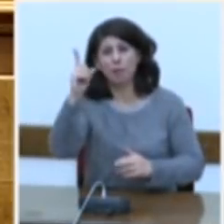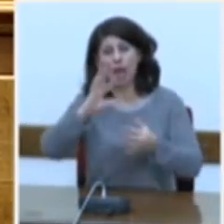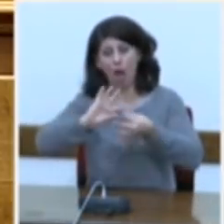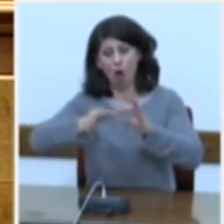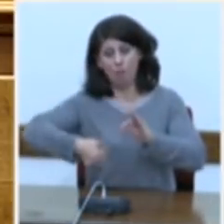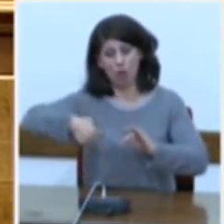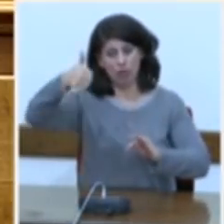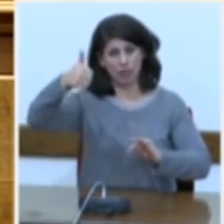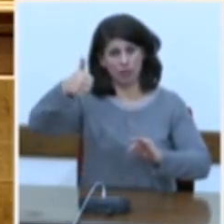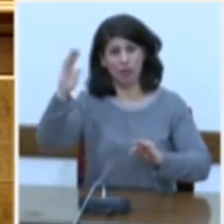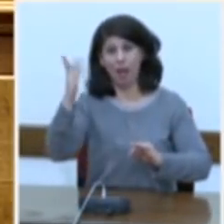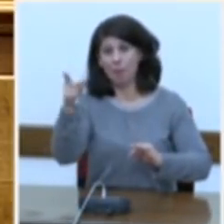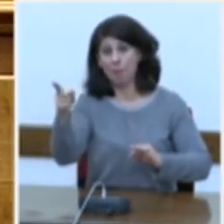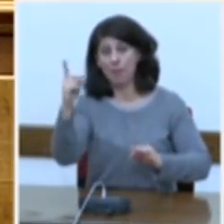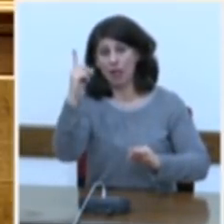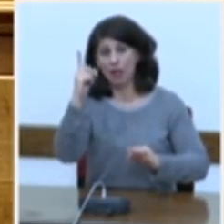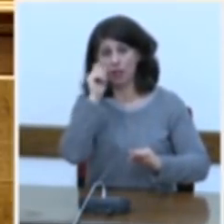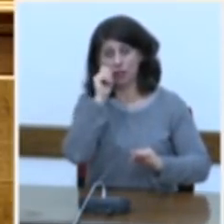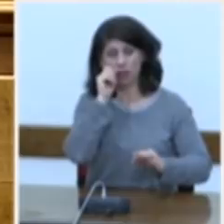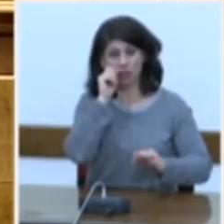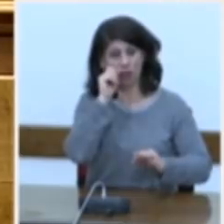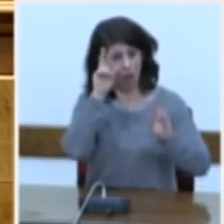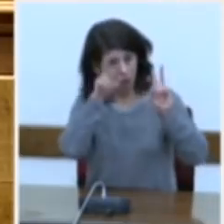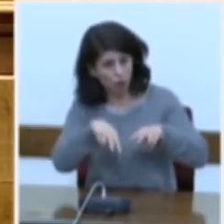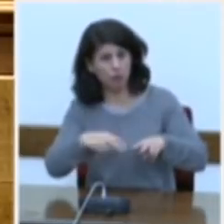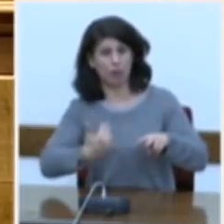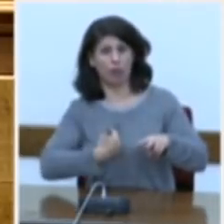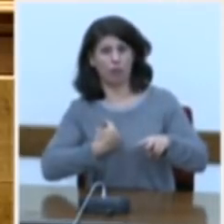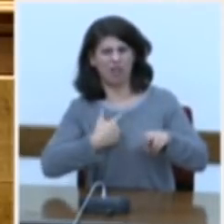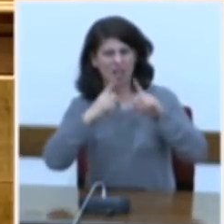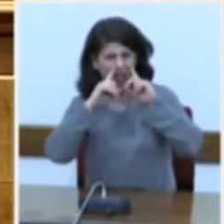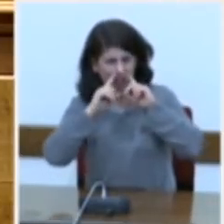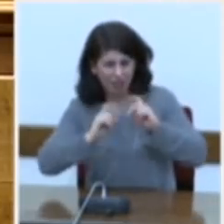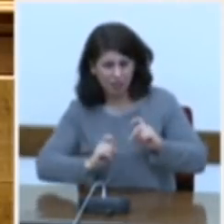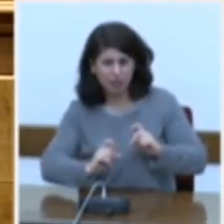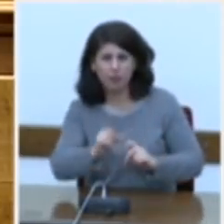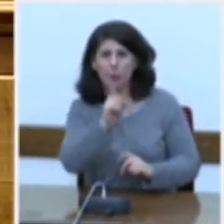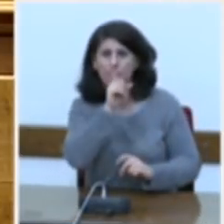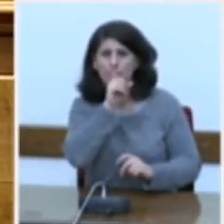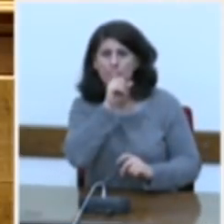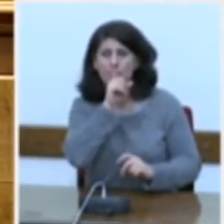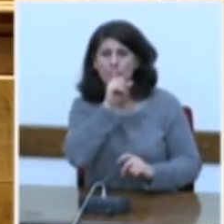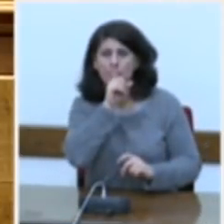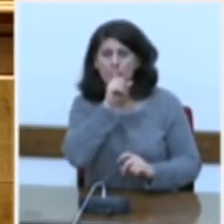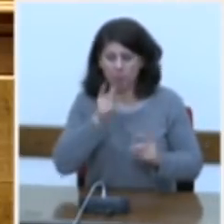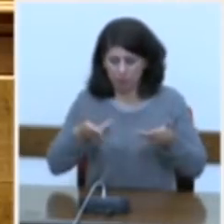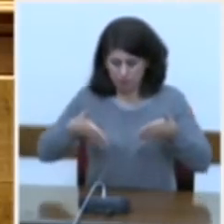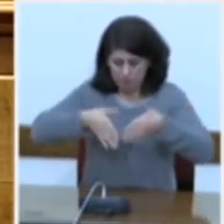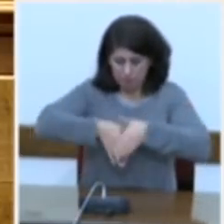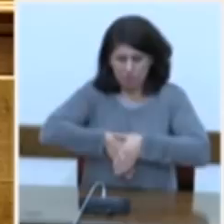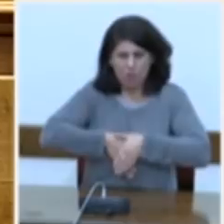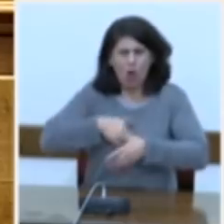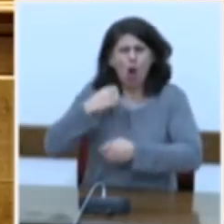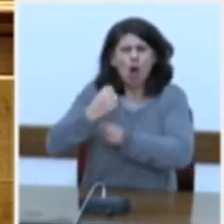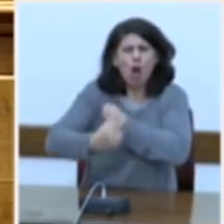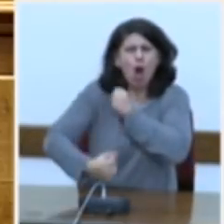Ολυμπιονίκης, αν μία ή ένας αναγνωρισμένος ηθοποιός αναγκάζεται να σιωπά και να θάβει μέσα του για